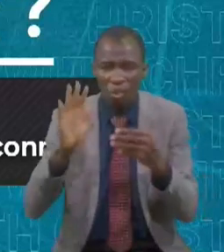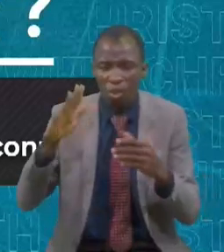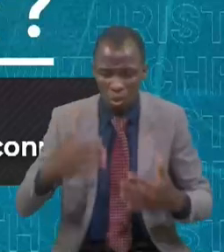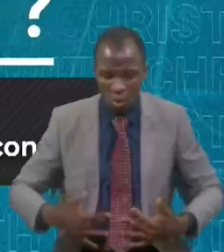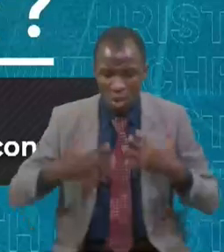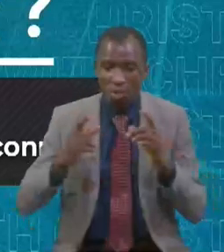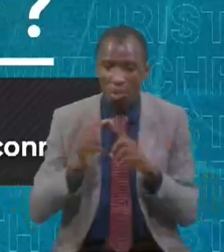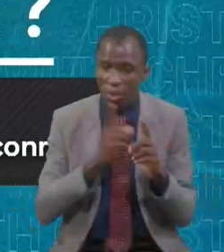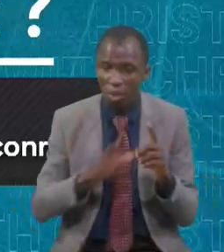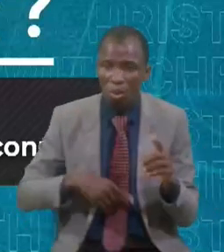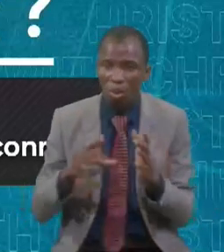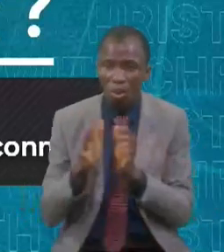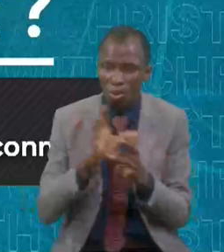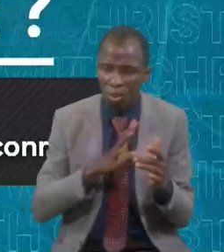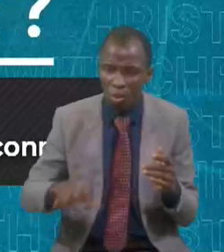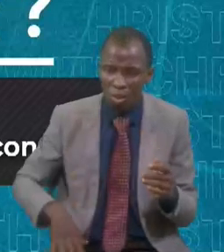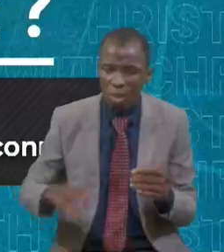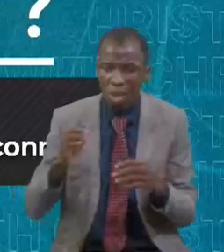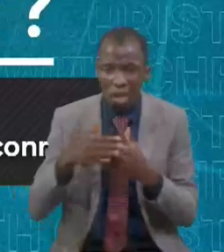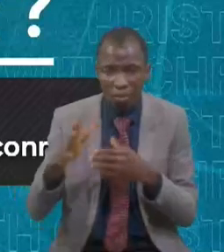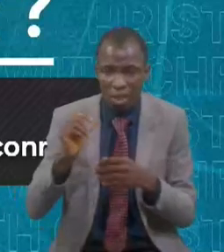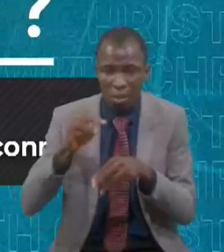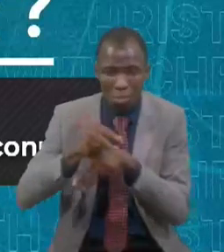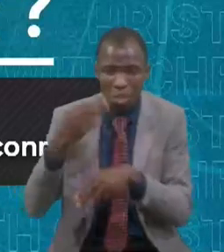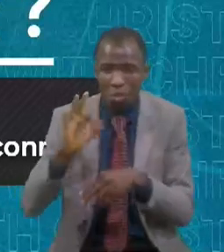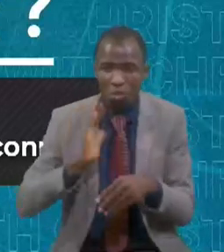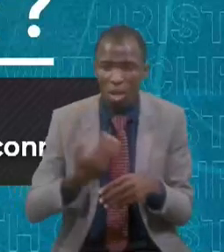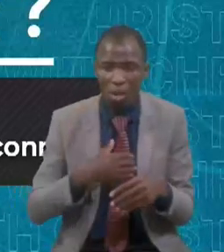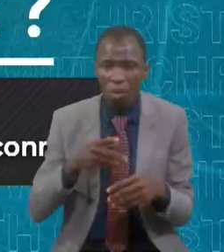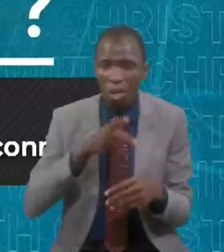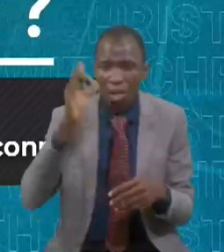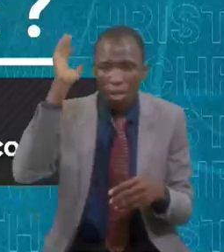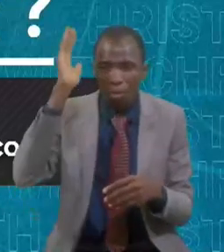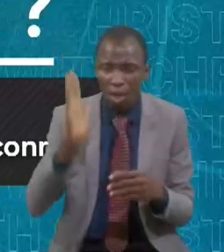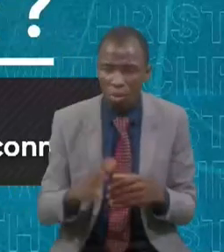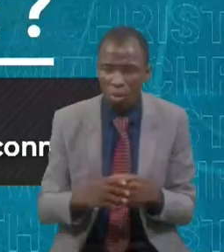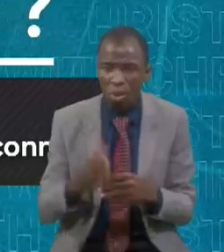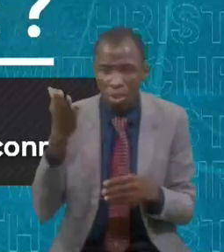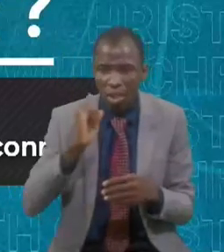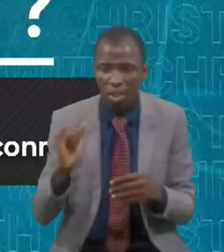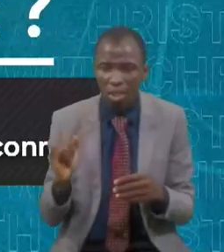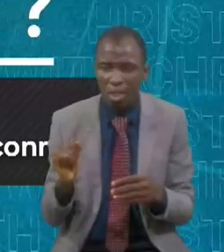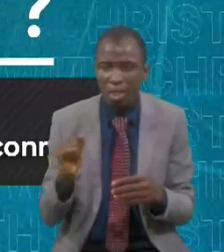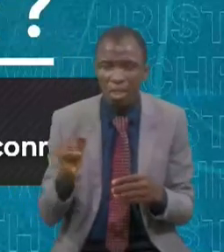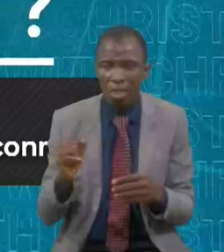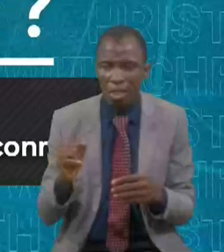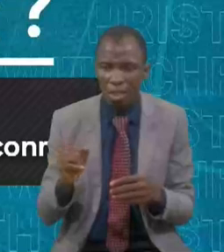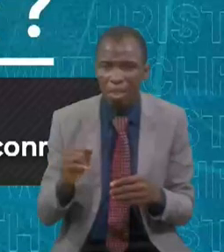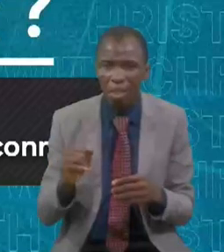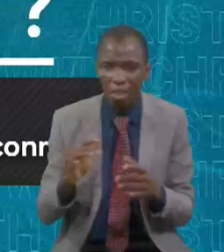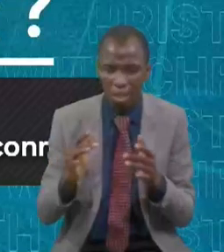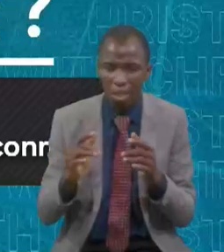après le message du pasteur il y a un lien là-bas au bas de l'écran qui